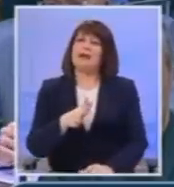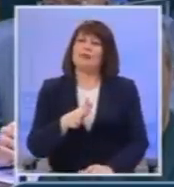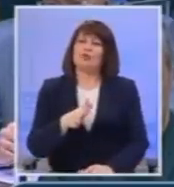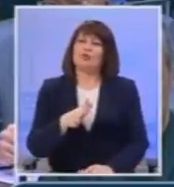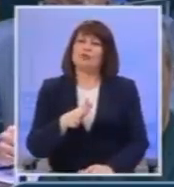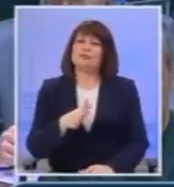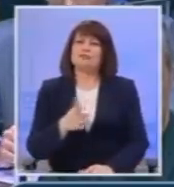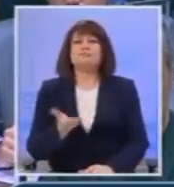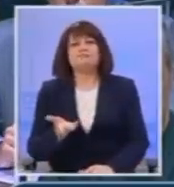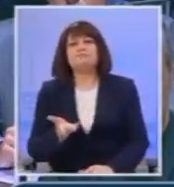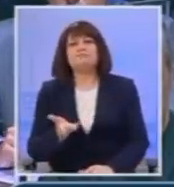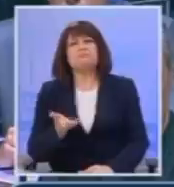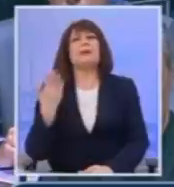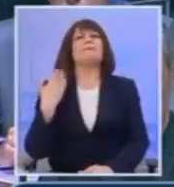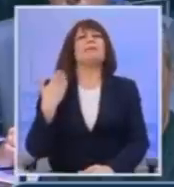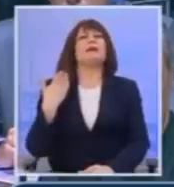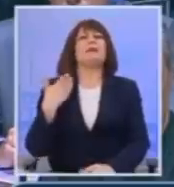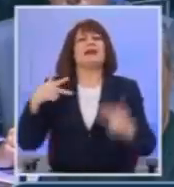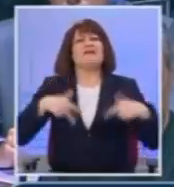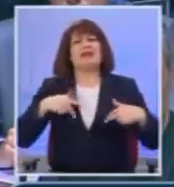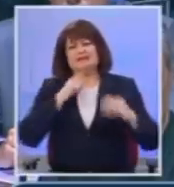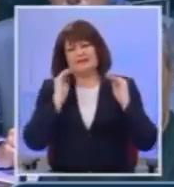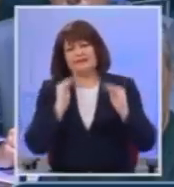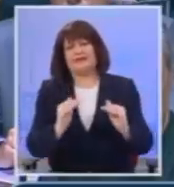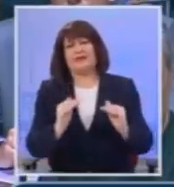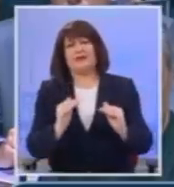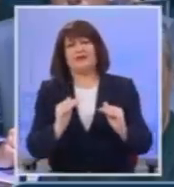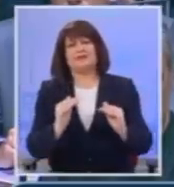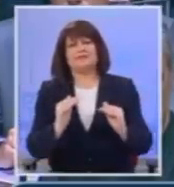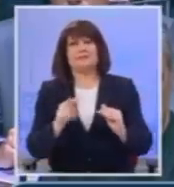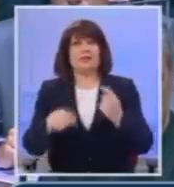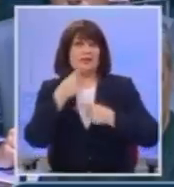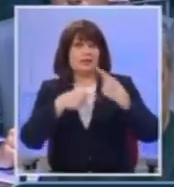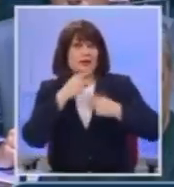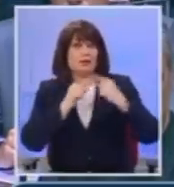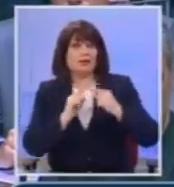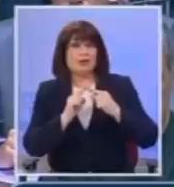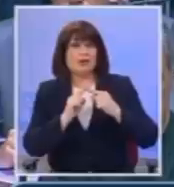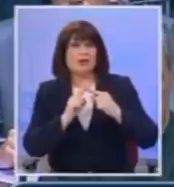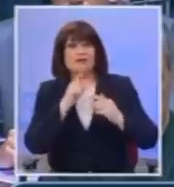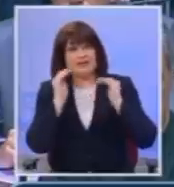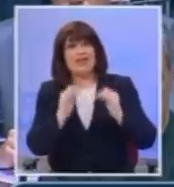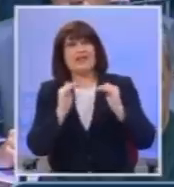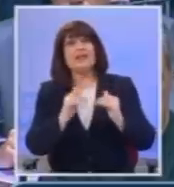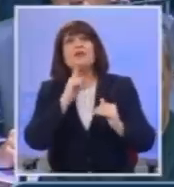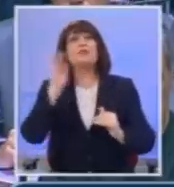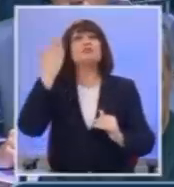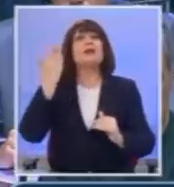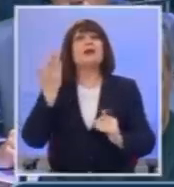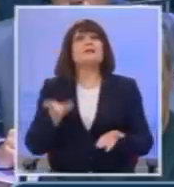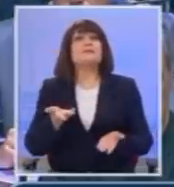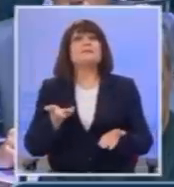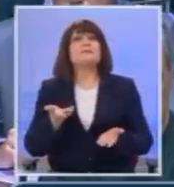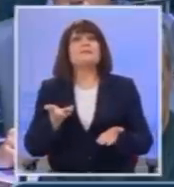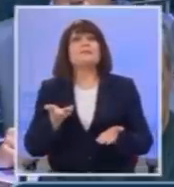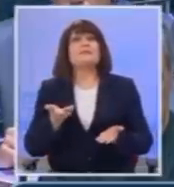Είναι περίπου αυτά που και το προηγούμενο καθεστώς έκανε. Αλλά αυτό δεν είναι δικαιολογία για να μας πείτε ότι τα ίδια κάνανε και άλλοι. Δώσανε τα